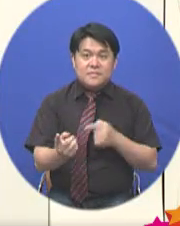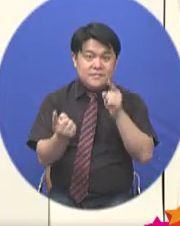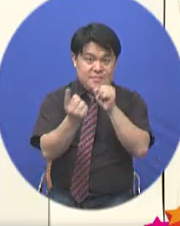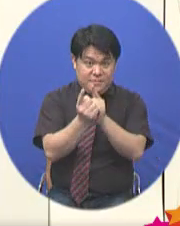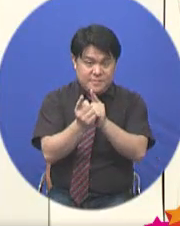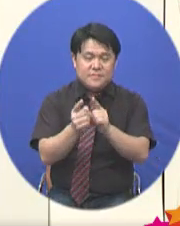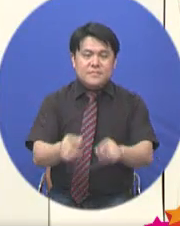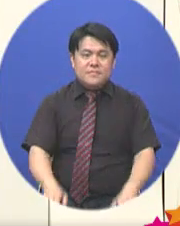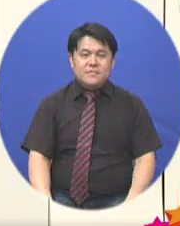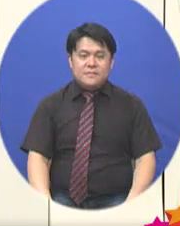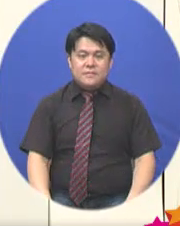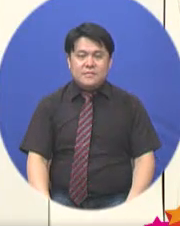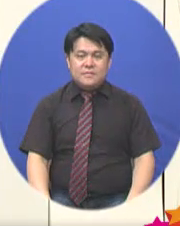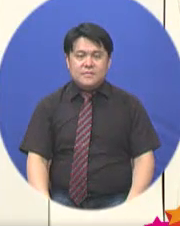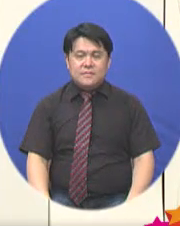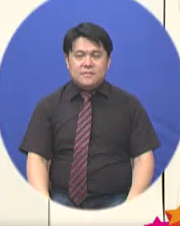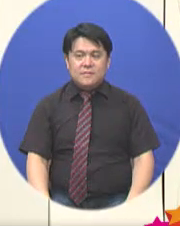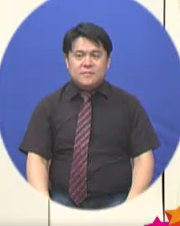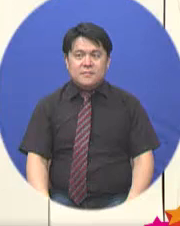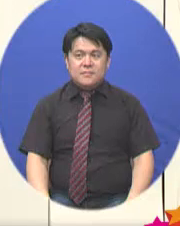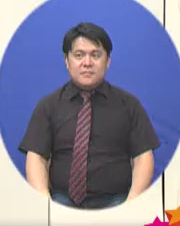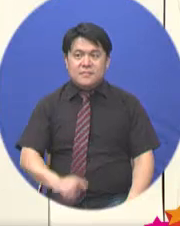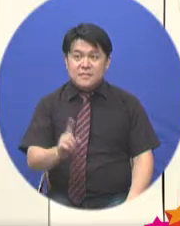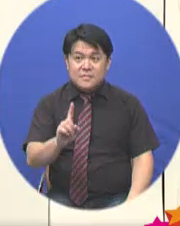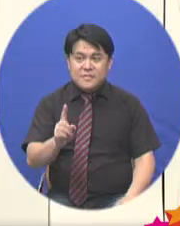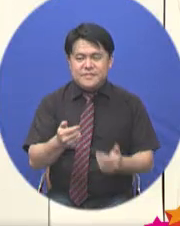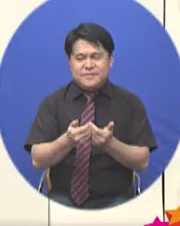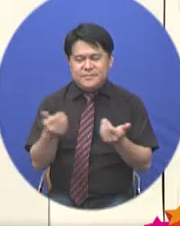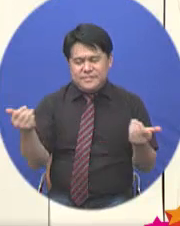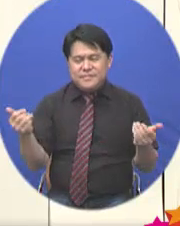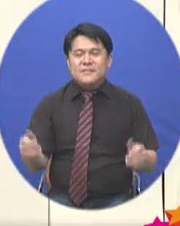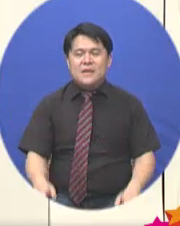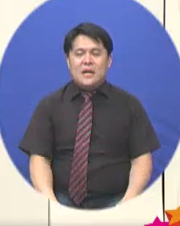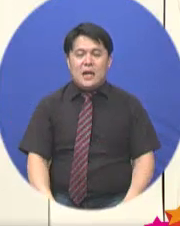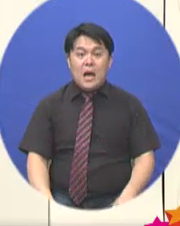만났는데, 예, 그 어떻게 하다가 헤어졌어요.